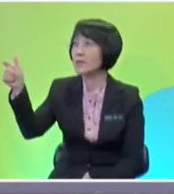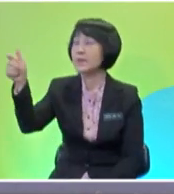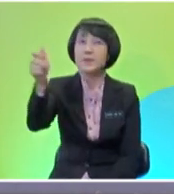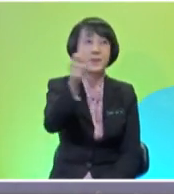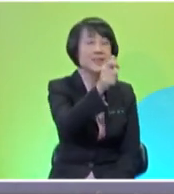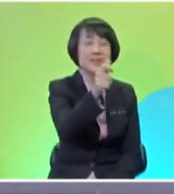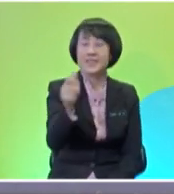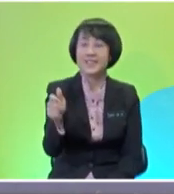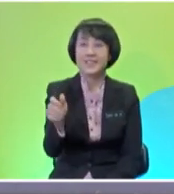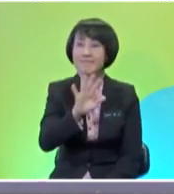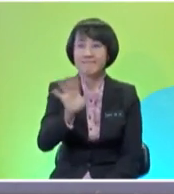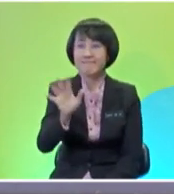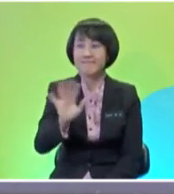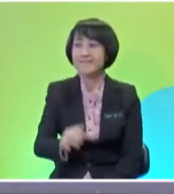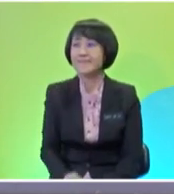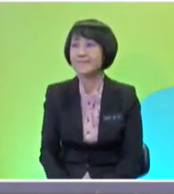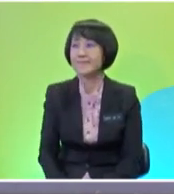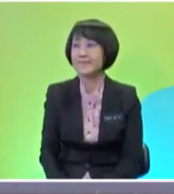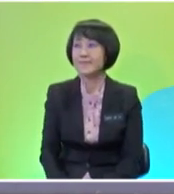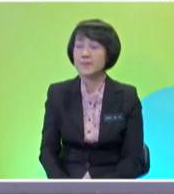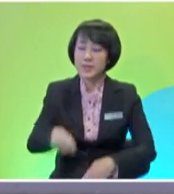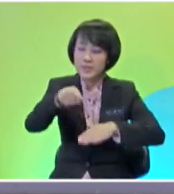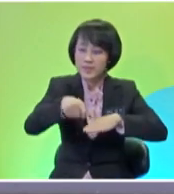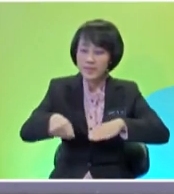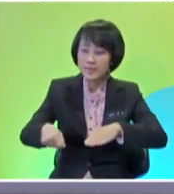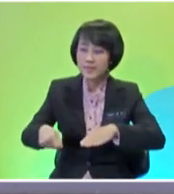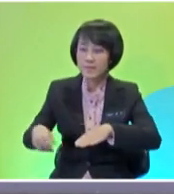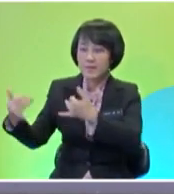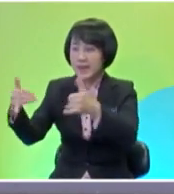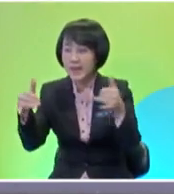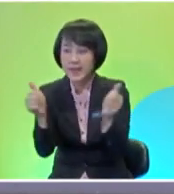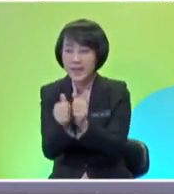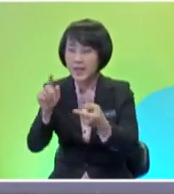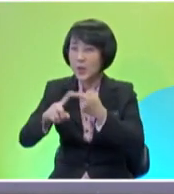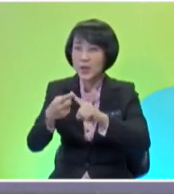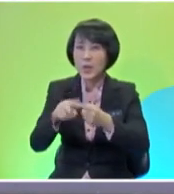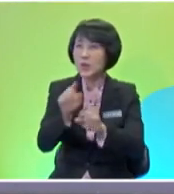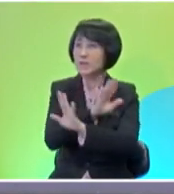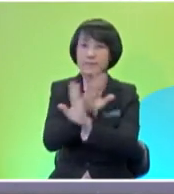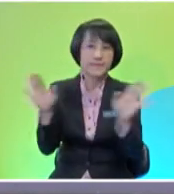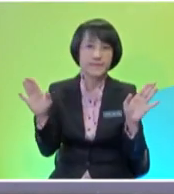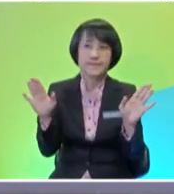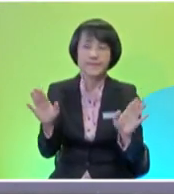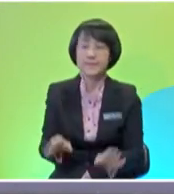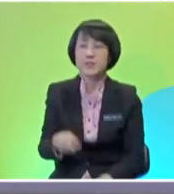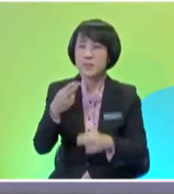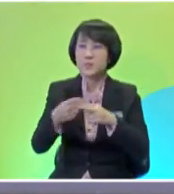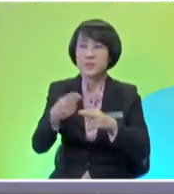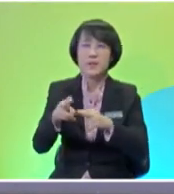Tanpa digunakan. Jangan pula nak bergurau dengan kawan-kawan, semua tak boleh. Itu lagi bahaya. Okey. Sebab sangat tajam pisau boleh